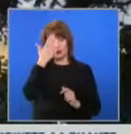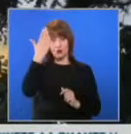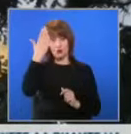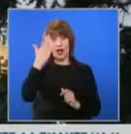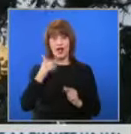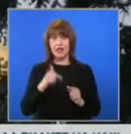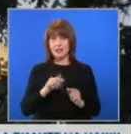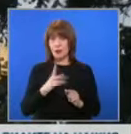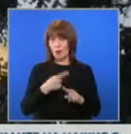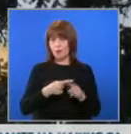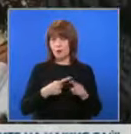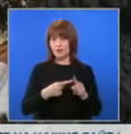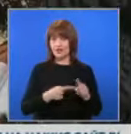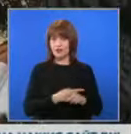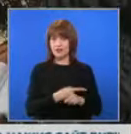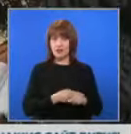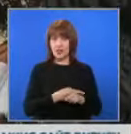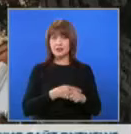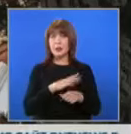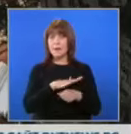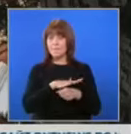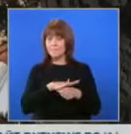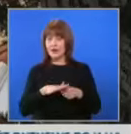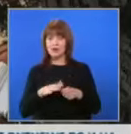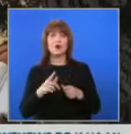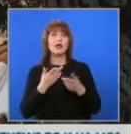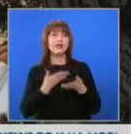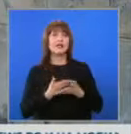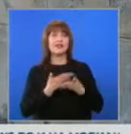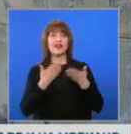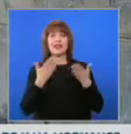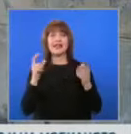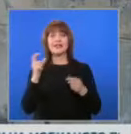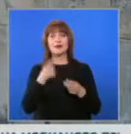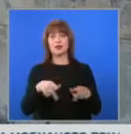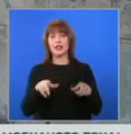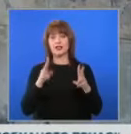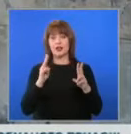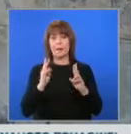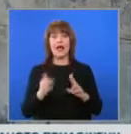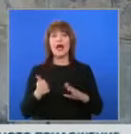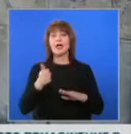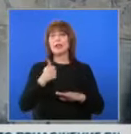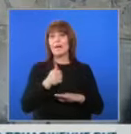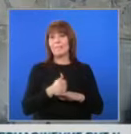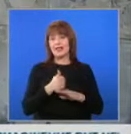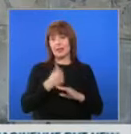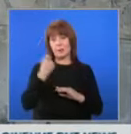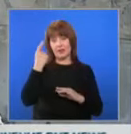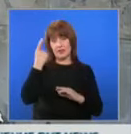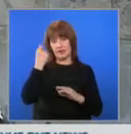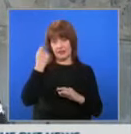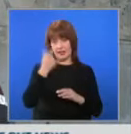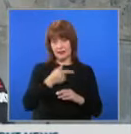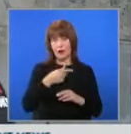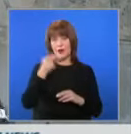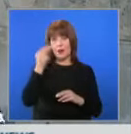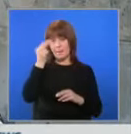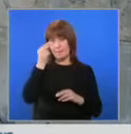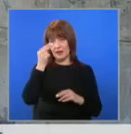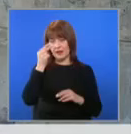Днес само за около половин час изпълно единодушие Светият Синод реши. За наместник председател на Светия Синод на Българската православна църква,